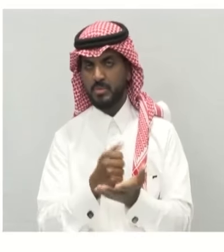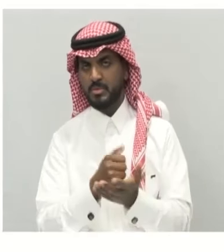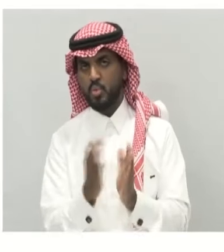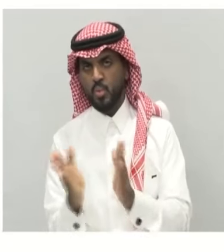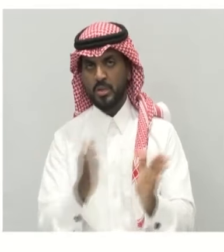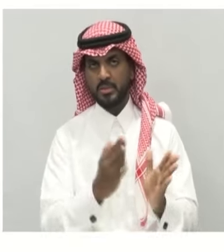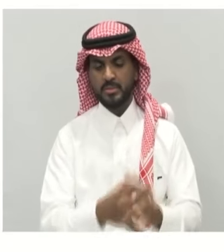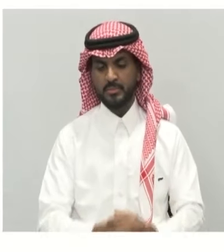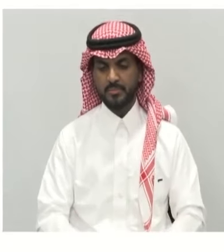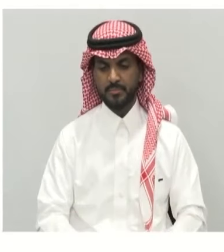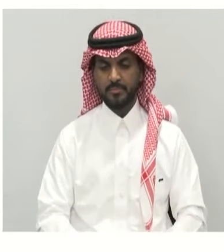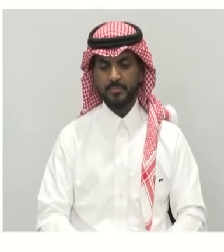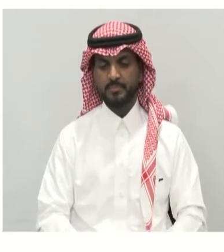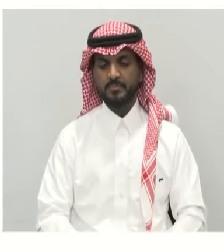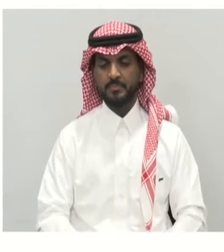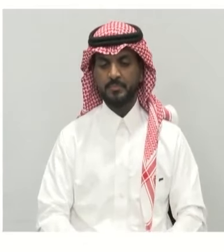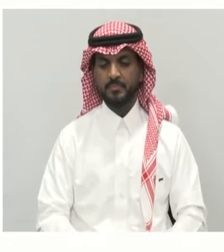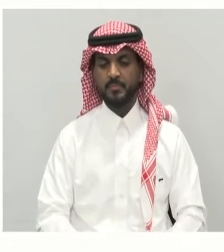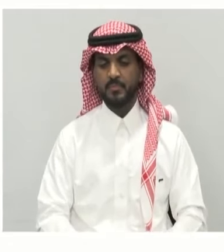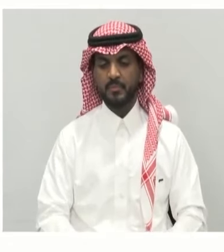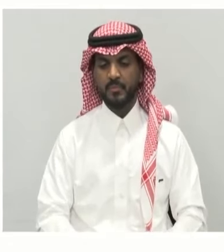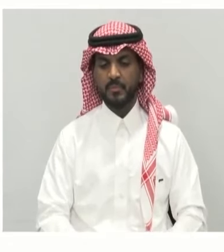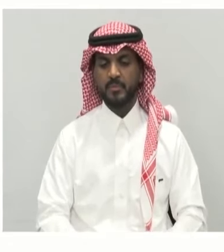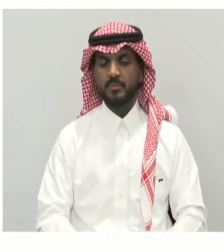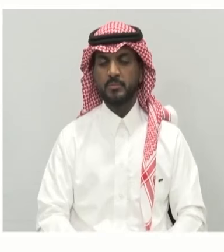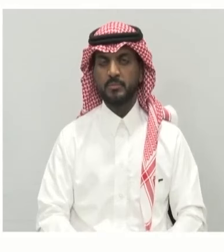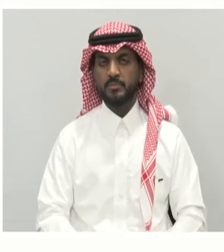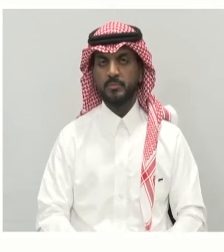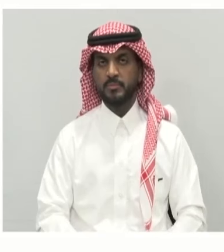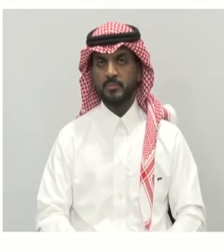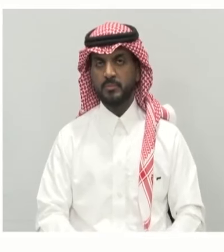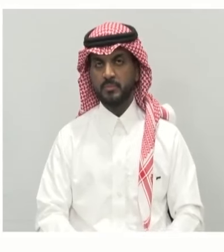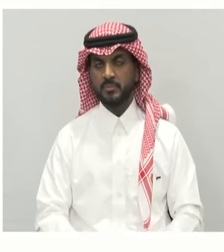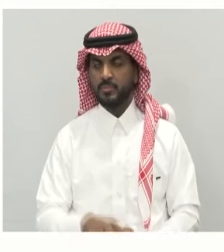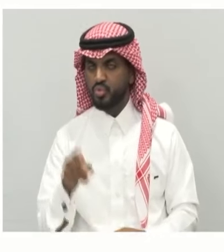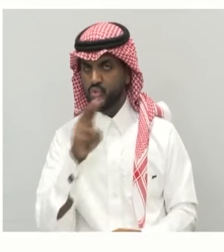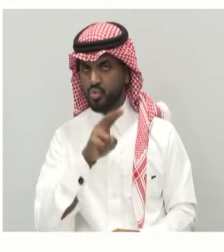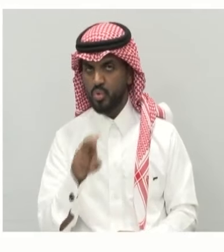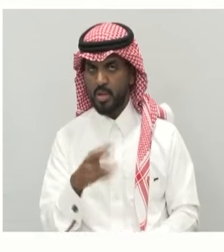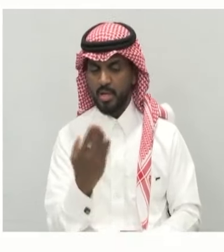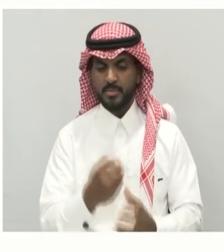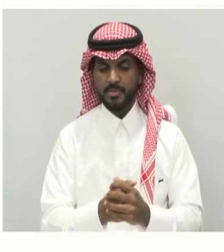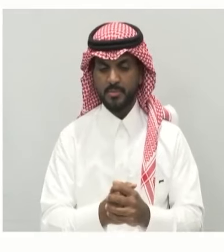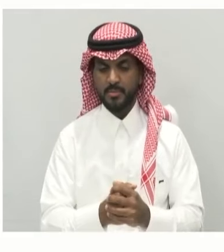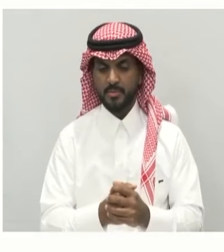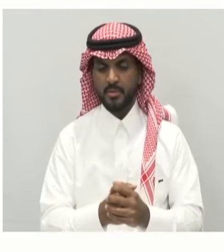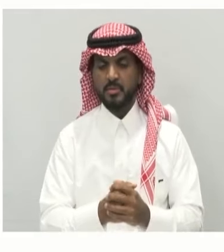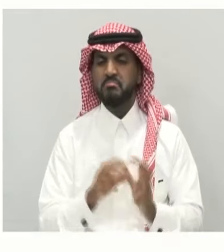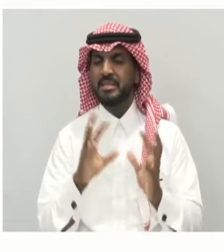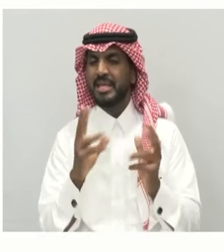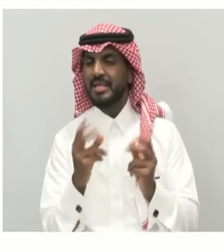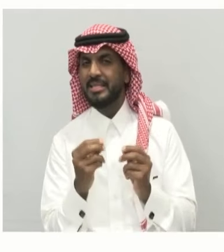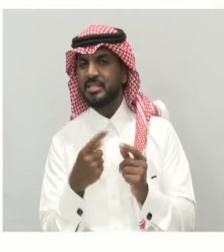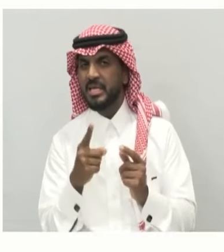مبدعين وننتقل الى الاسئله التاليه بارك الله فيكم الان السؤال الخامس ما التقدير